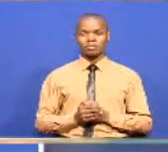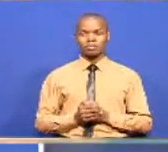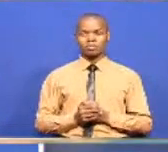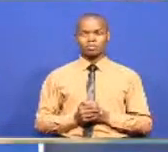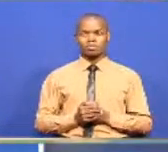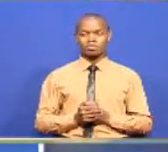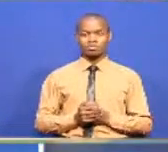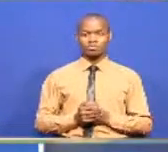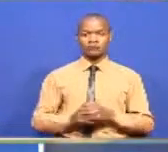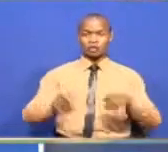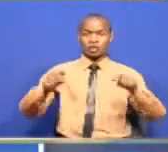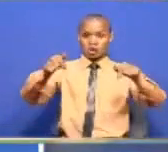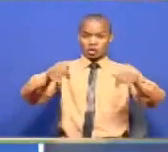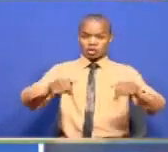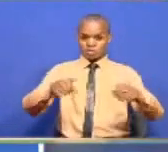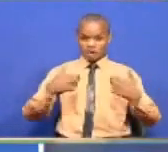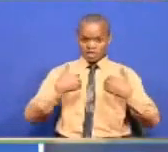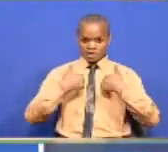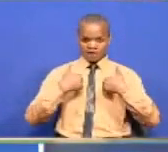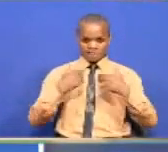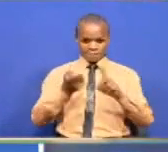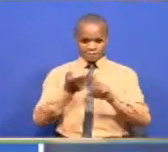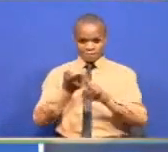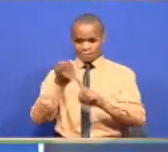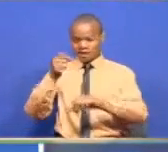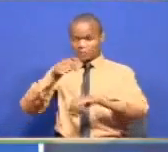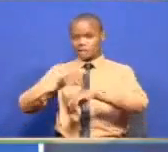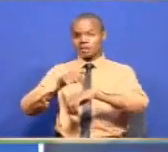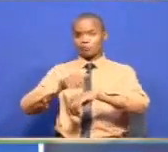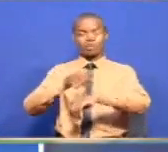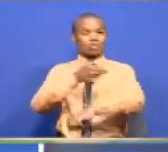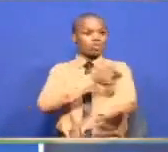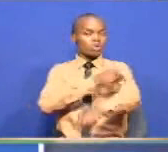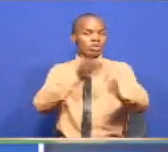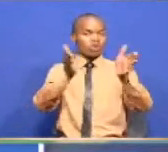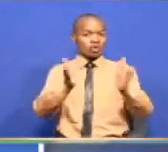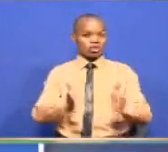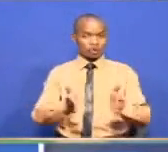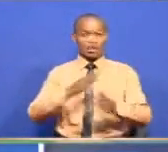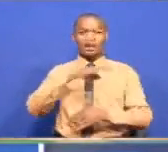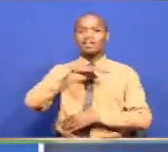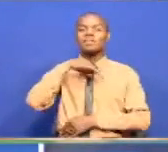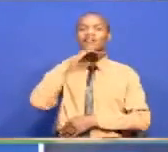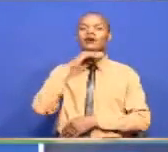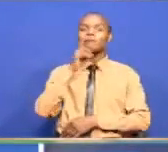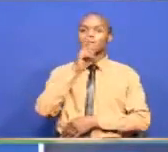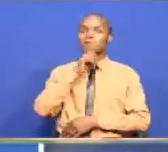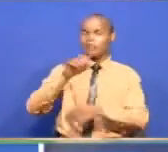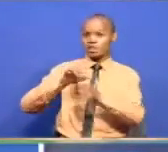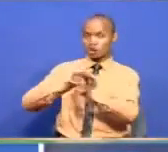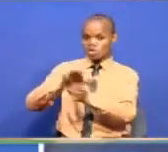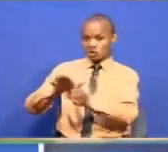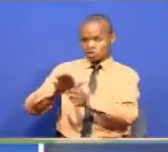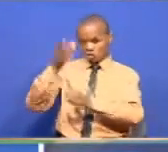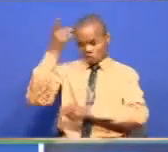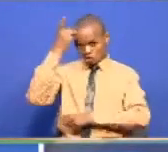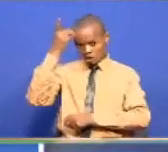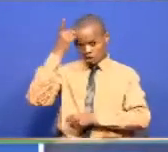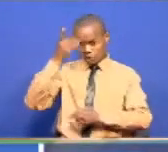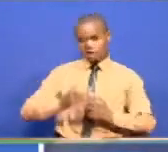We have today for the first time lost a medical doctor to the coronavirus disease.